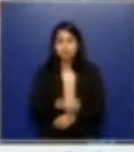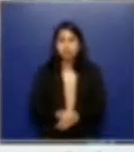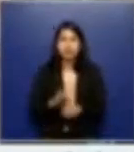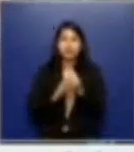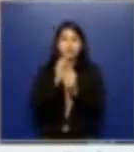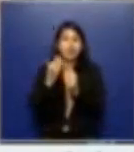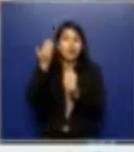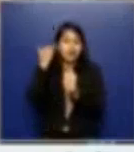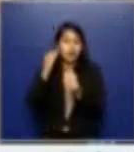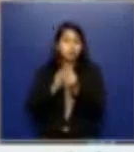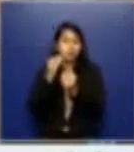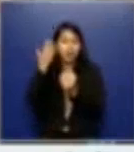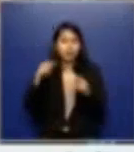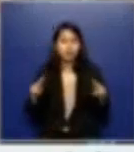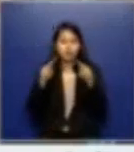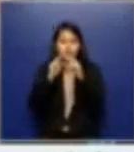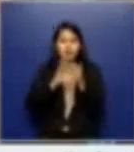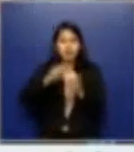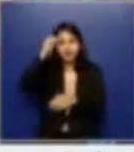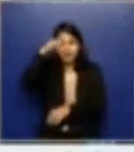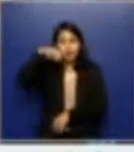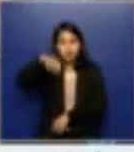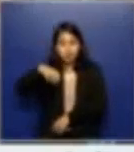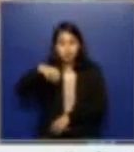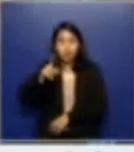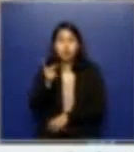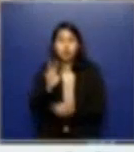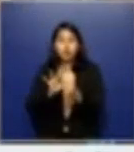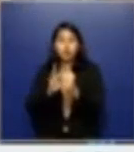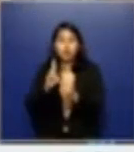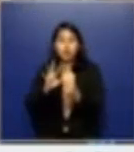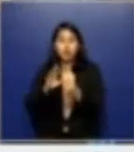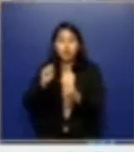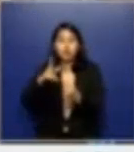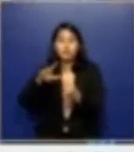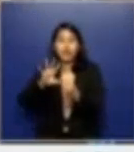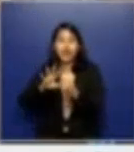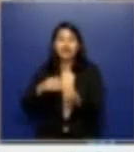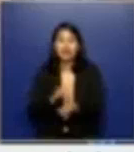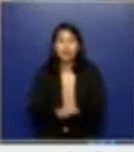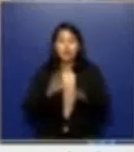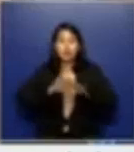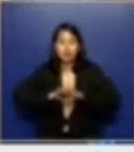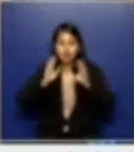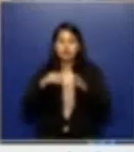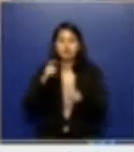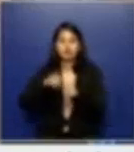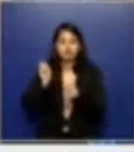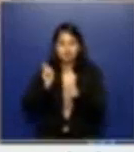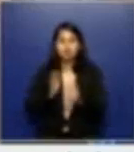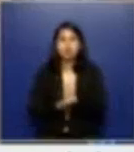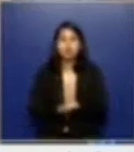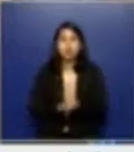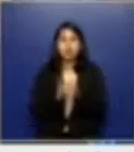สัปดาห์ที่แล้วเองที่กระทรวงศึกษาธิการองค์การค้าคุรุสภาเลิกจ้างกระทันหันเกือบ1,000 ชีวิต